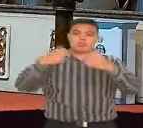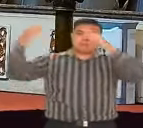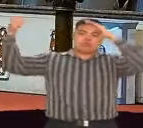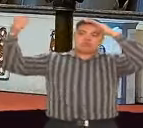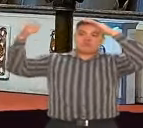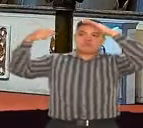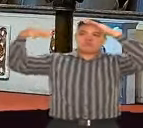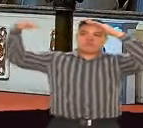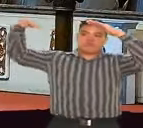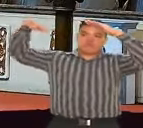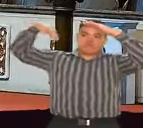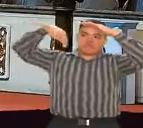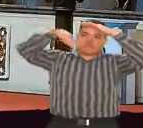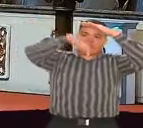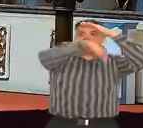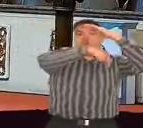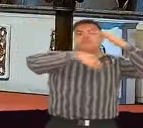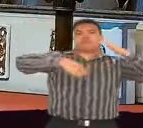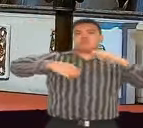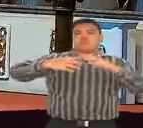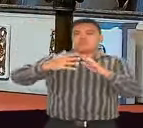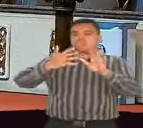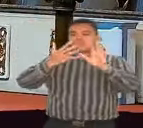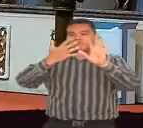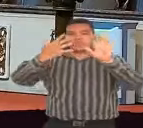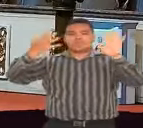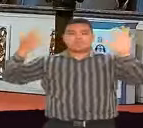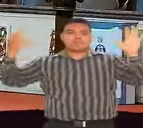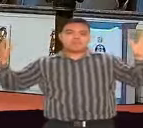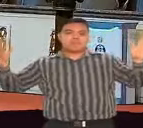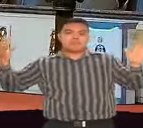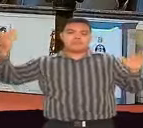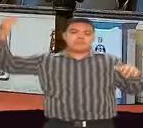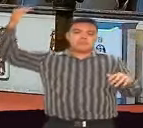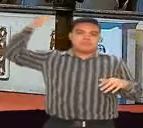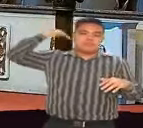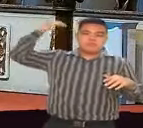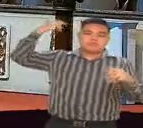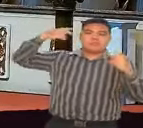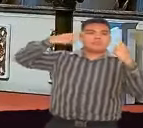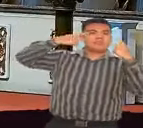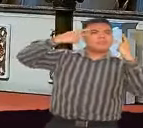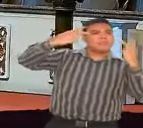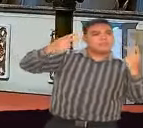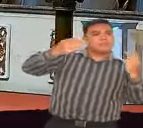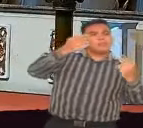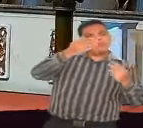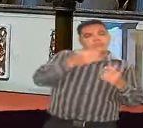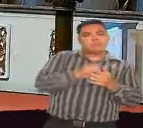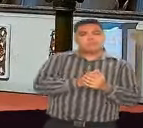na. Niya, daghat ni tagkataas ang linya, ang katong saluyo, nagsigig tanaw na mo.